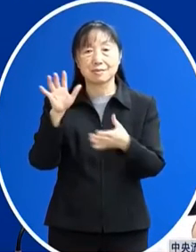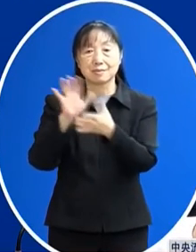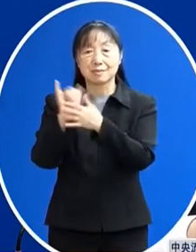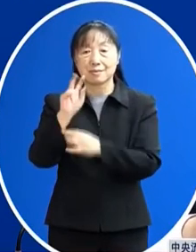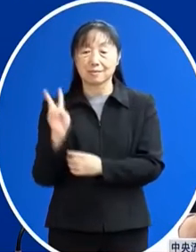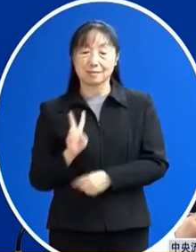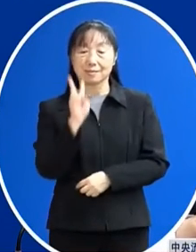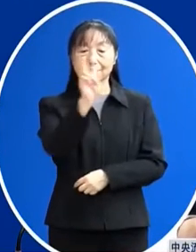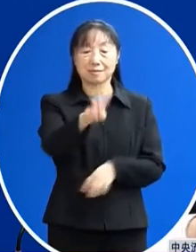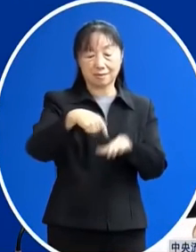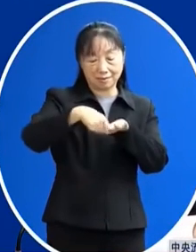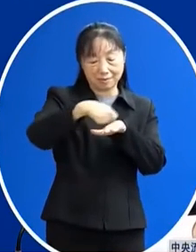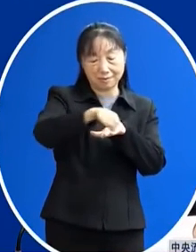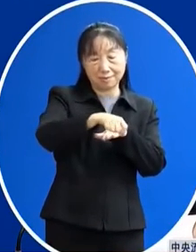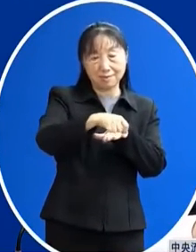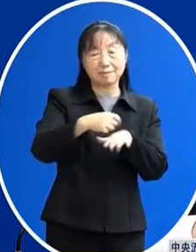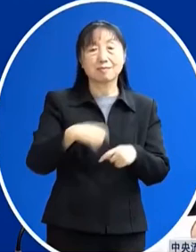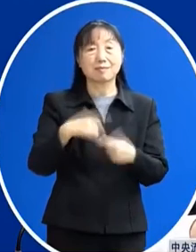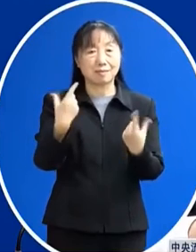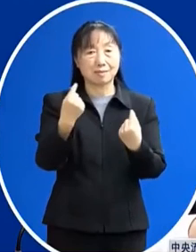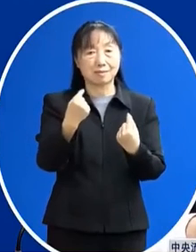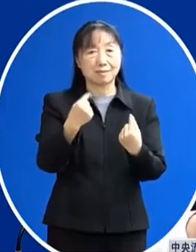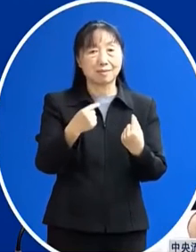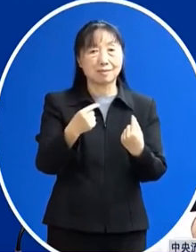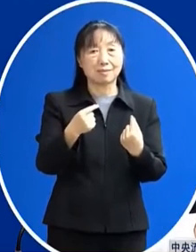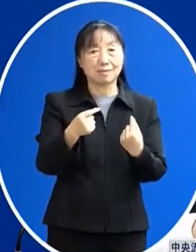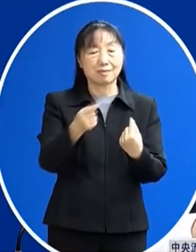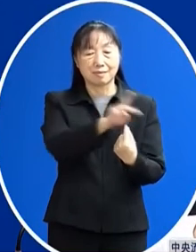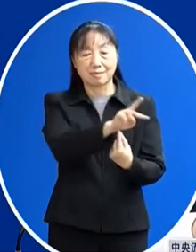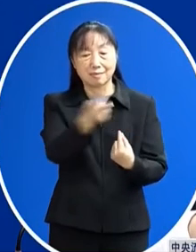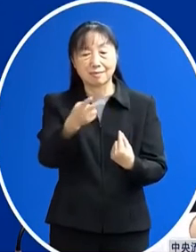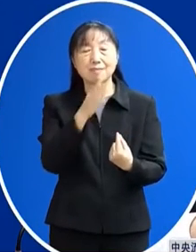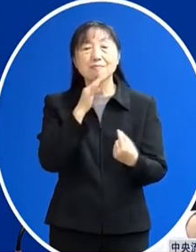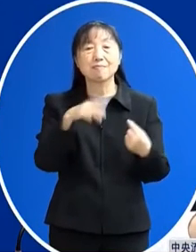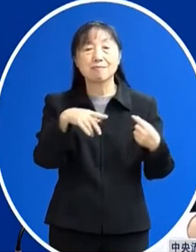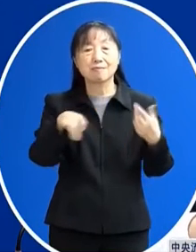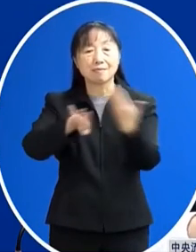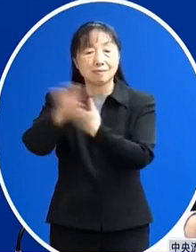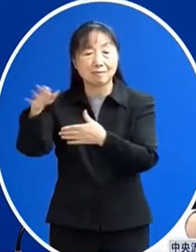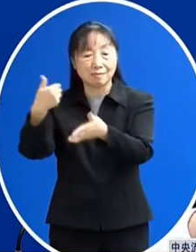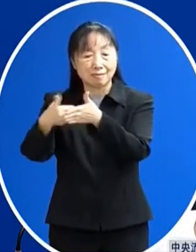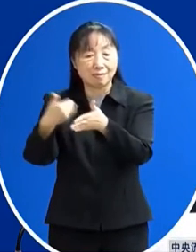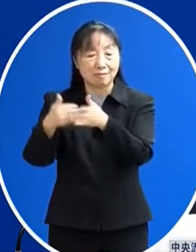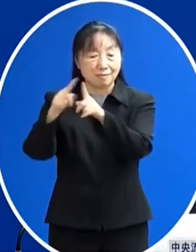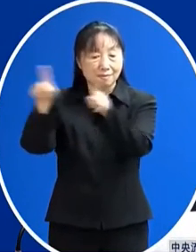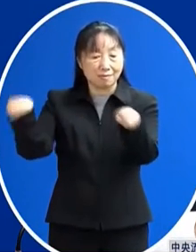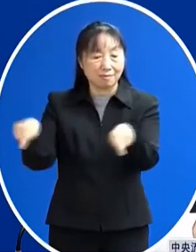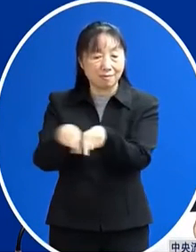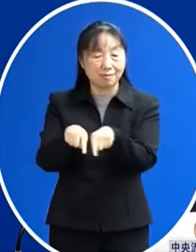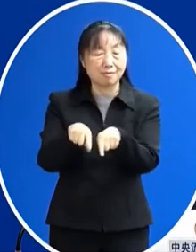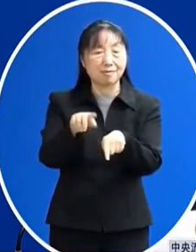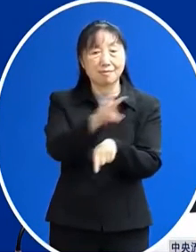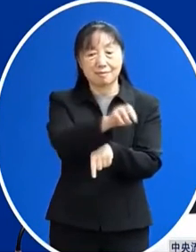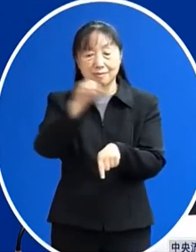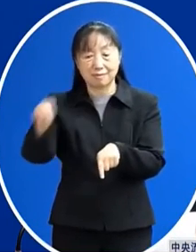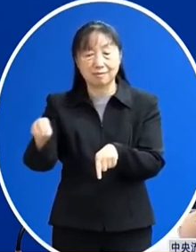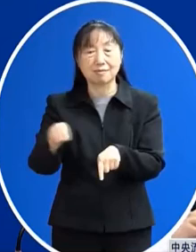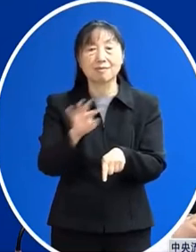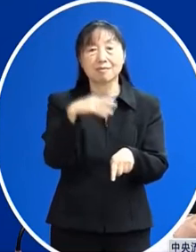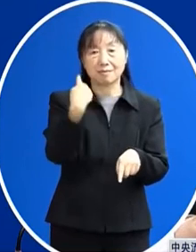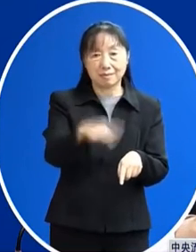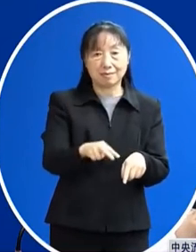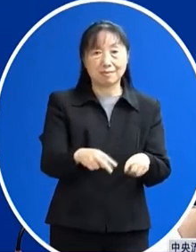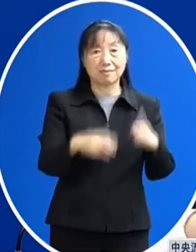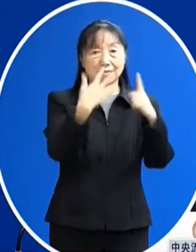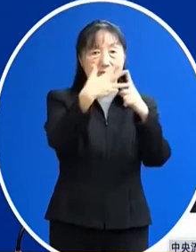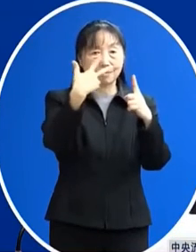美甲室的这一位，那他也被移到那个这个关联图另外一张关联图上。还有一位是